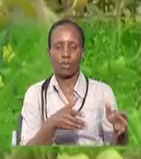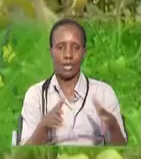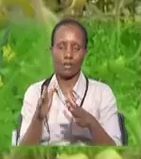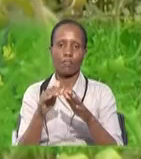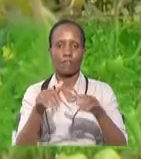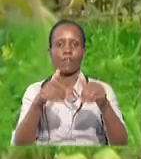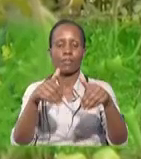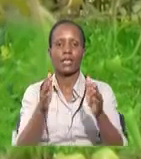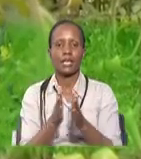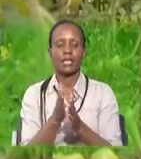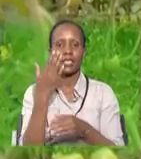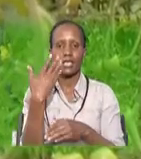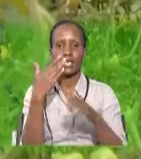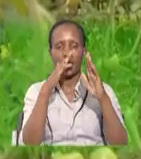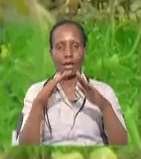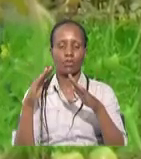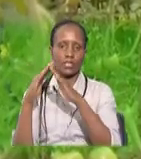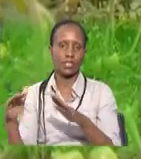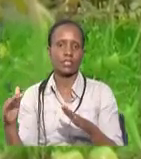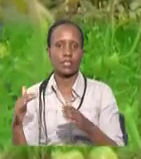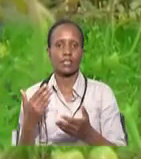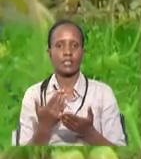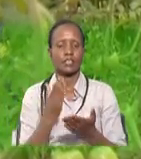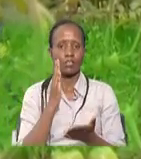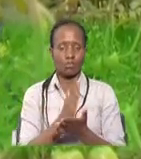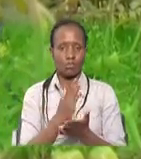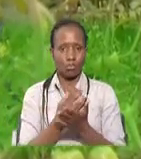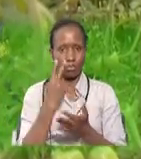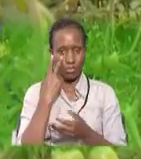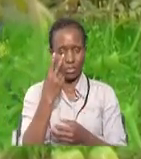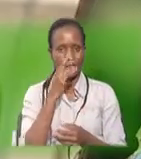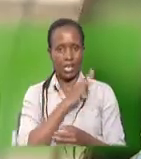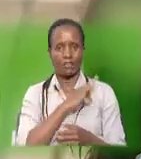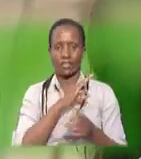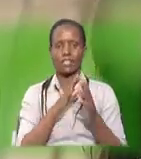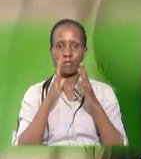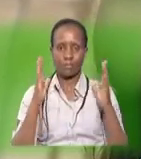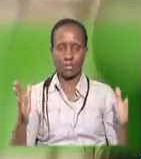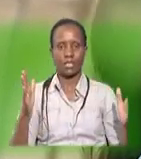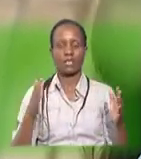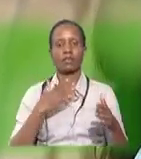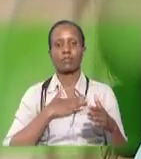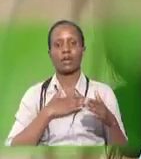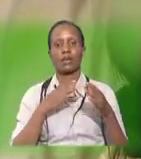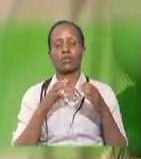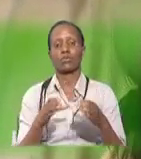and distribution of greenhouses. Sisi tumeona faida kubwa kwenye hii